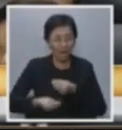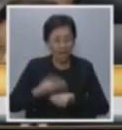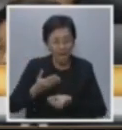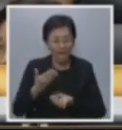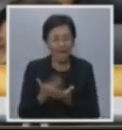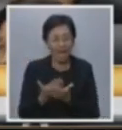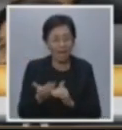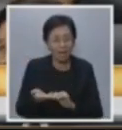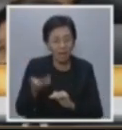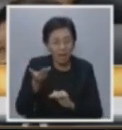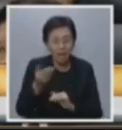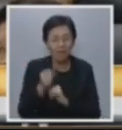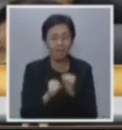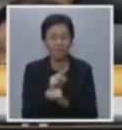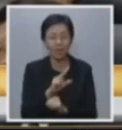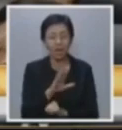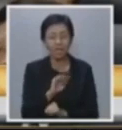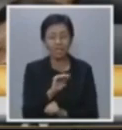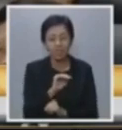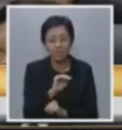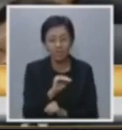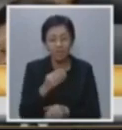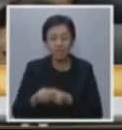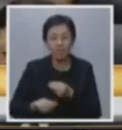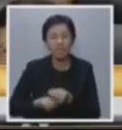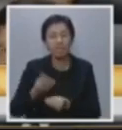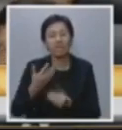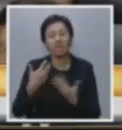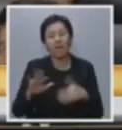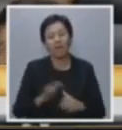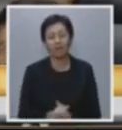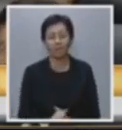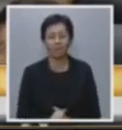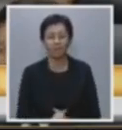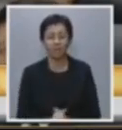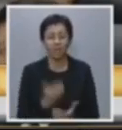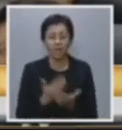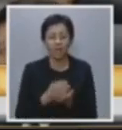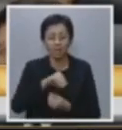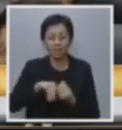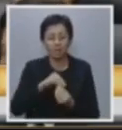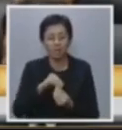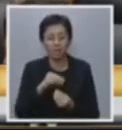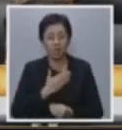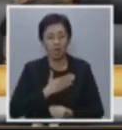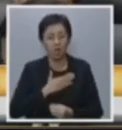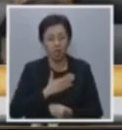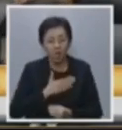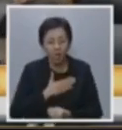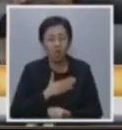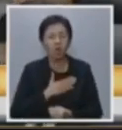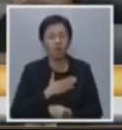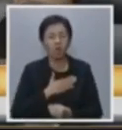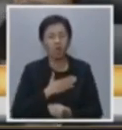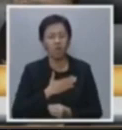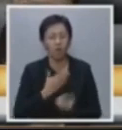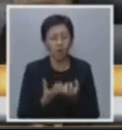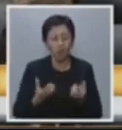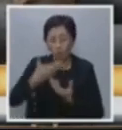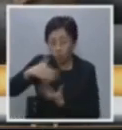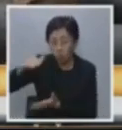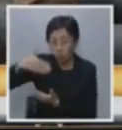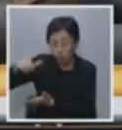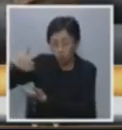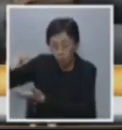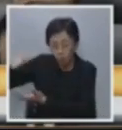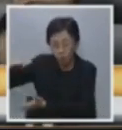แต่ปี2540วันนี้เราคืนเขาไปกลับไปหมดแล้วโครงสร้างเศรษฐกิจที่เราพึ่งการขับเคลื่อนโดยการส่งออกวัน